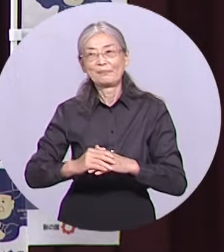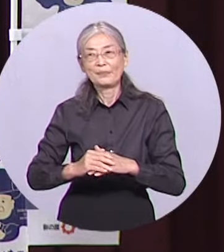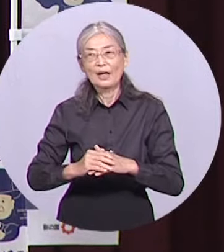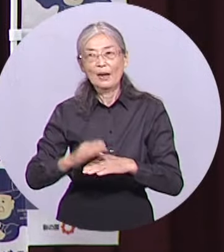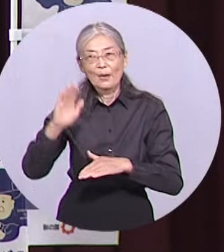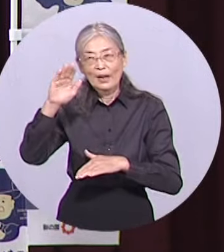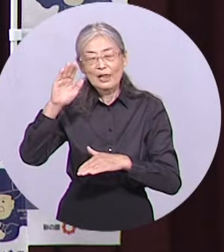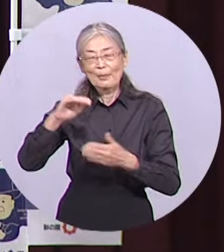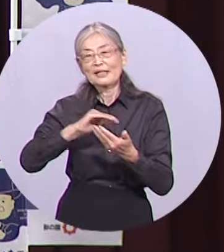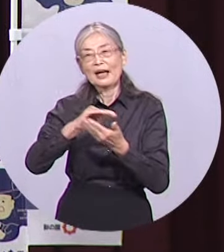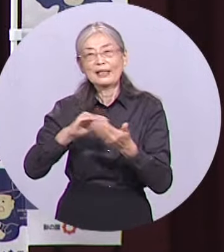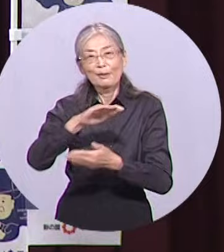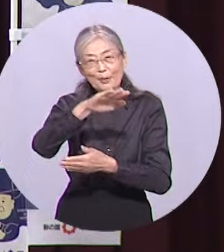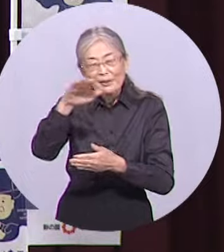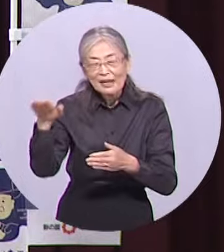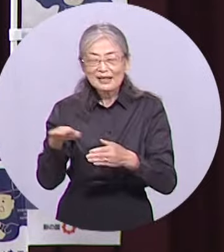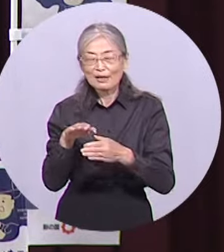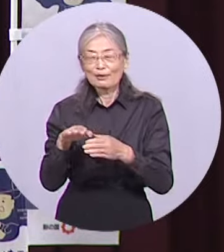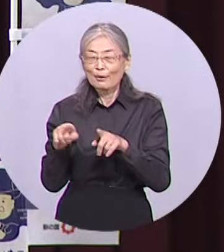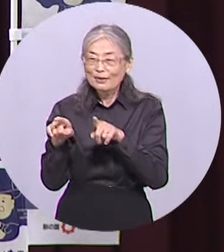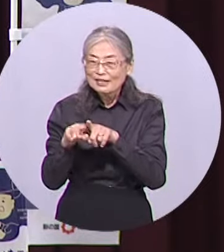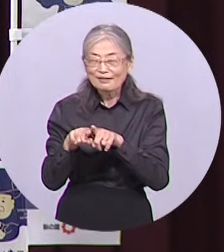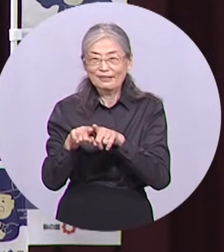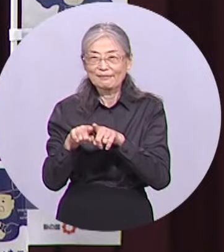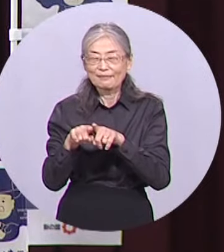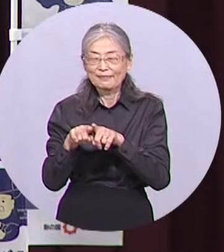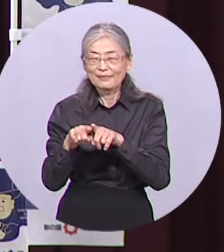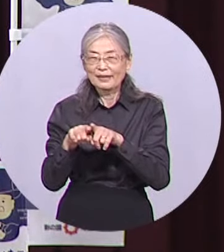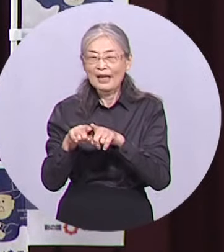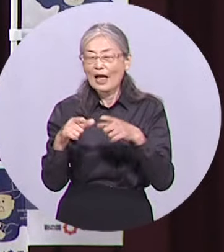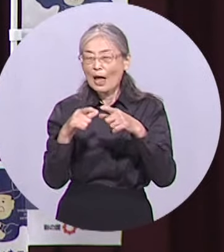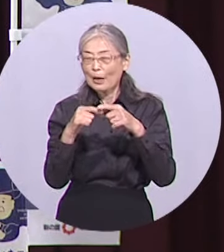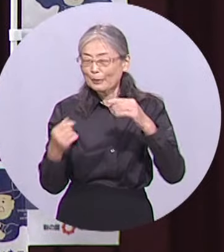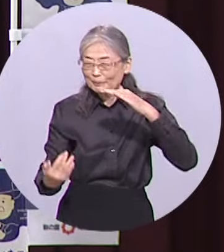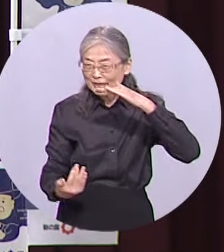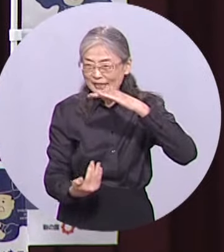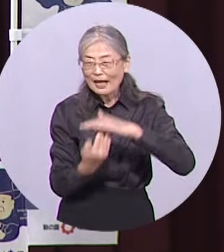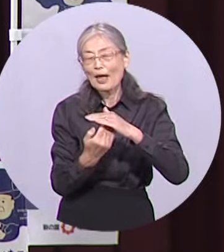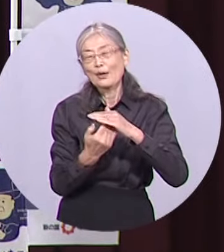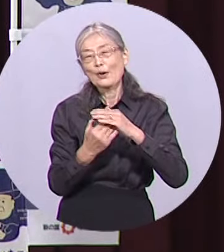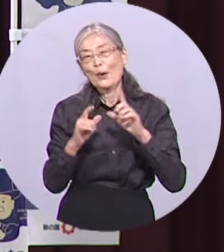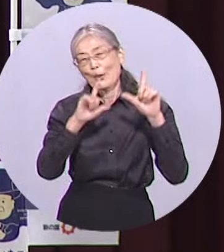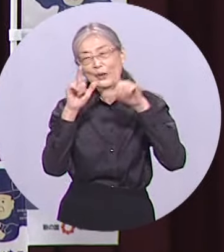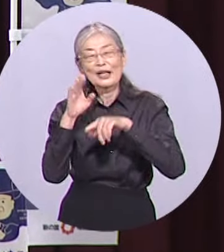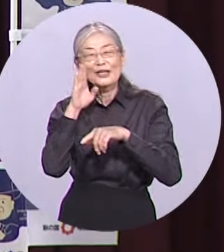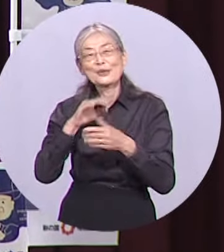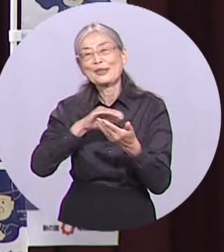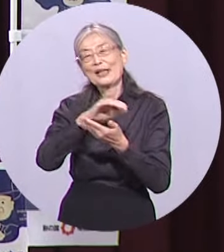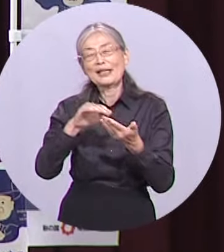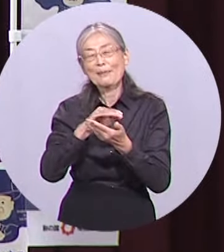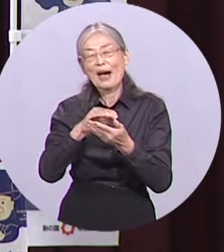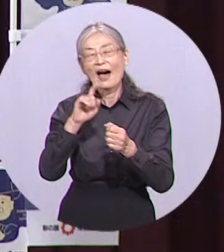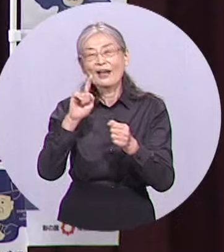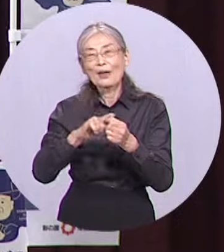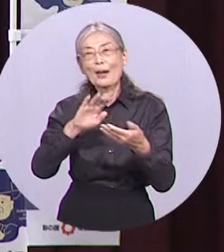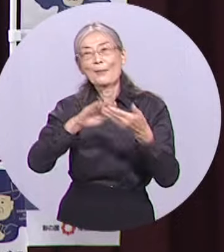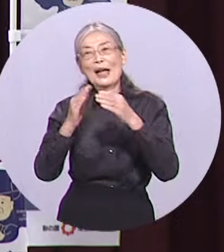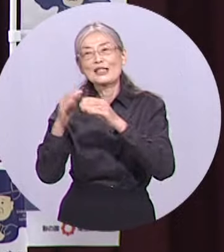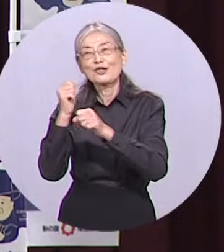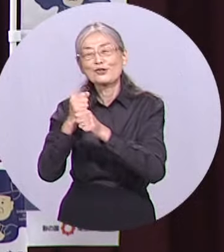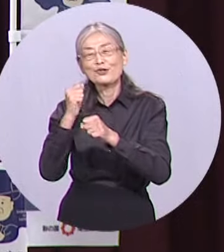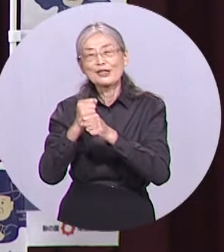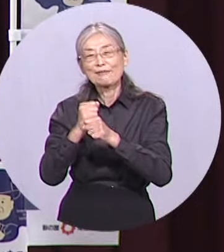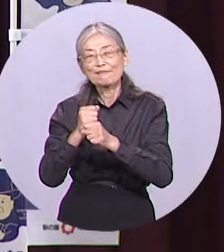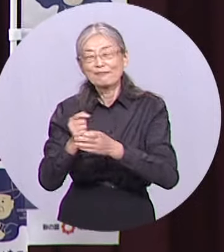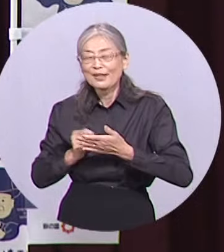も埼玉の皆様と競争し、日本一暮らしやすい埼玉、そのためのまちづくりに私ども力